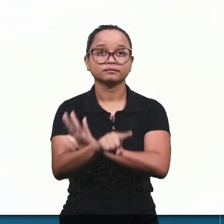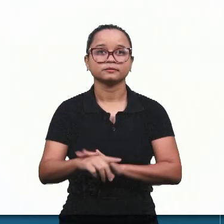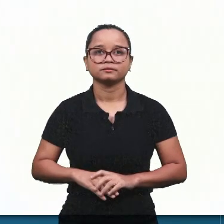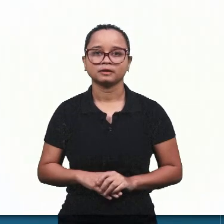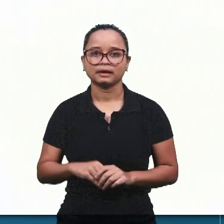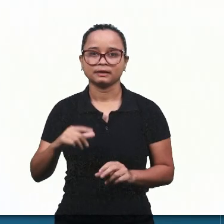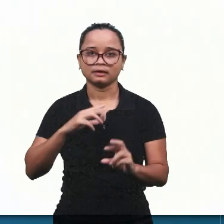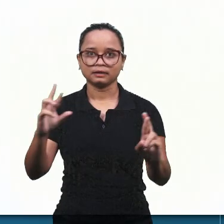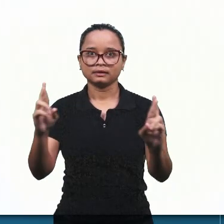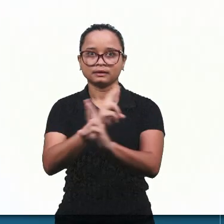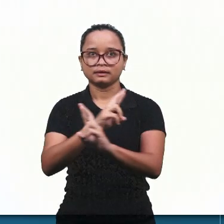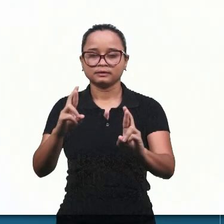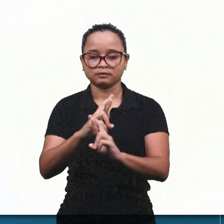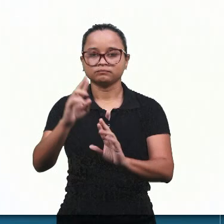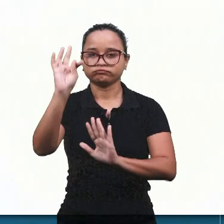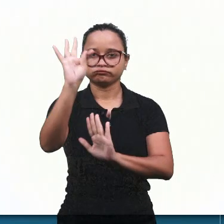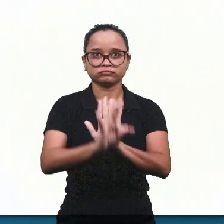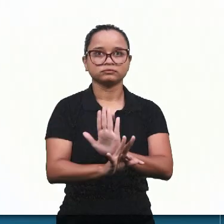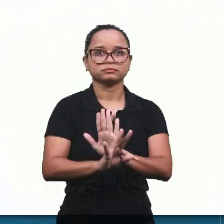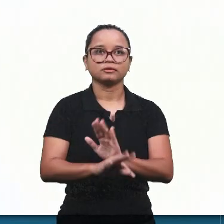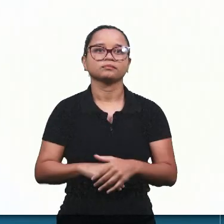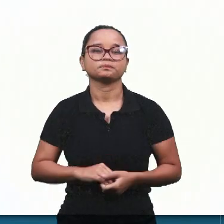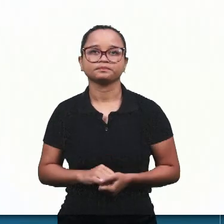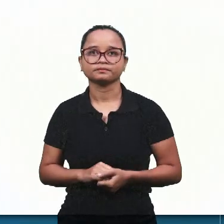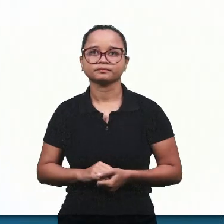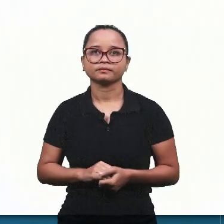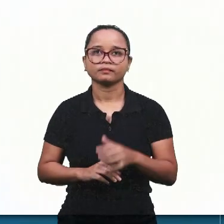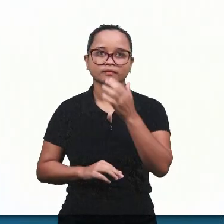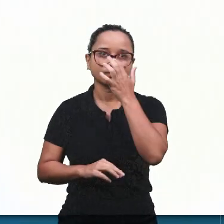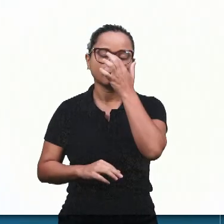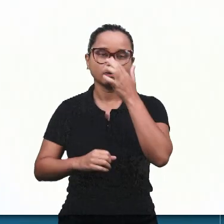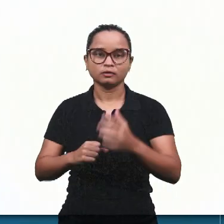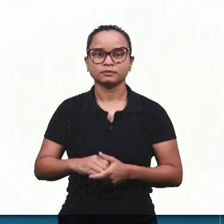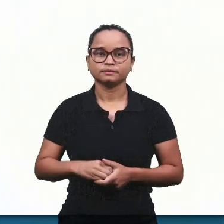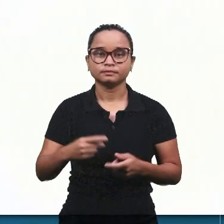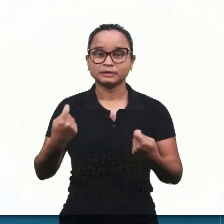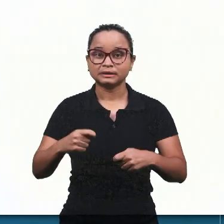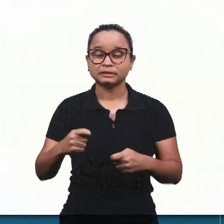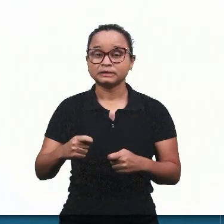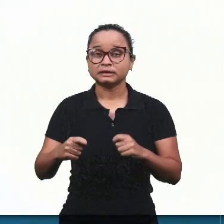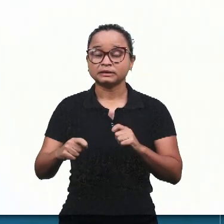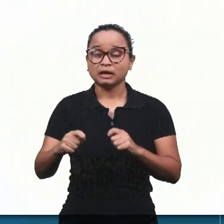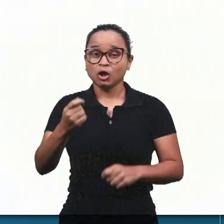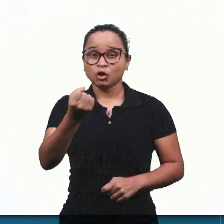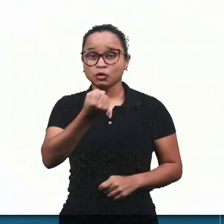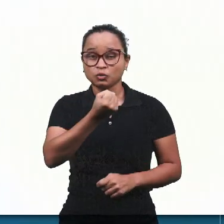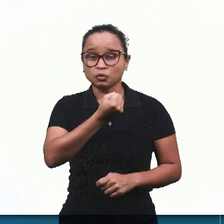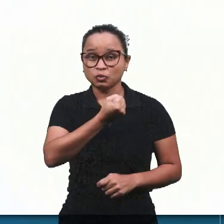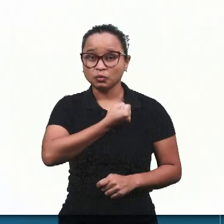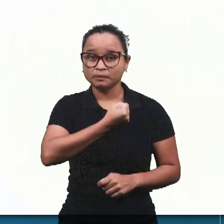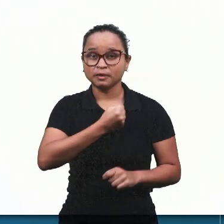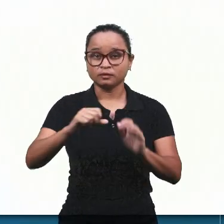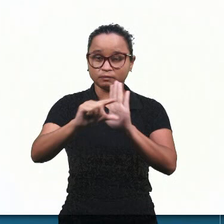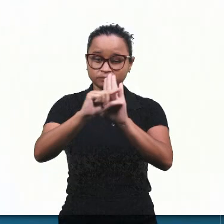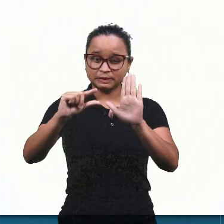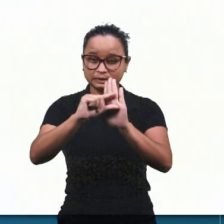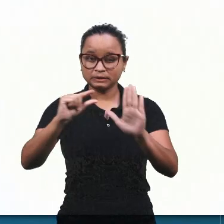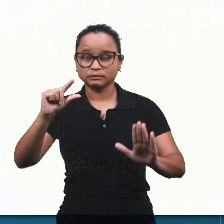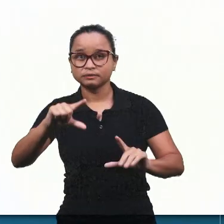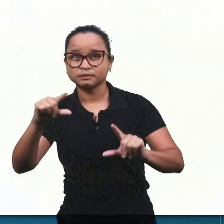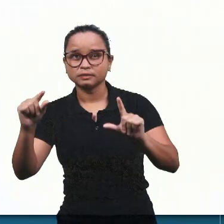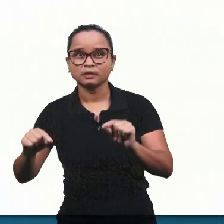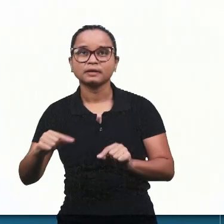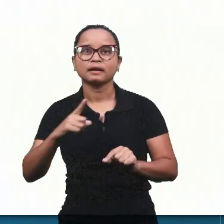question. Selon le texte, Josué chapitre 1, citez les numéros des versets où